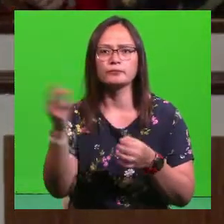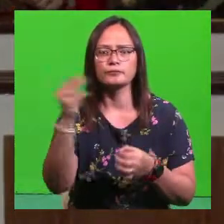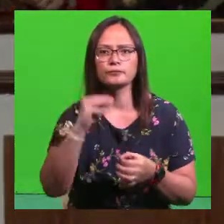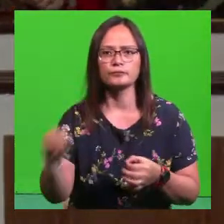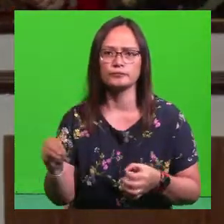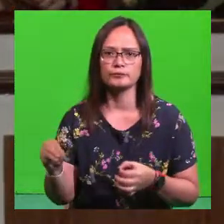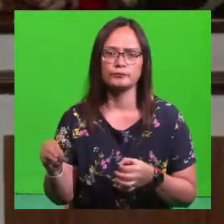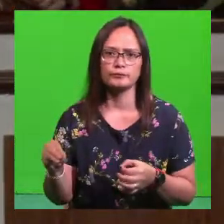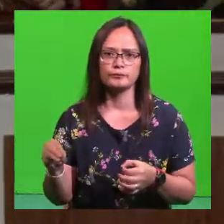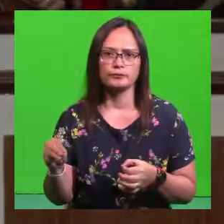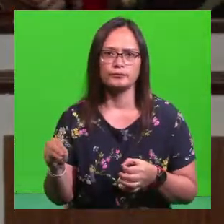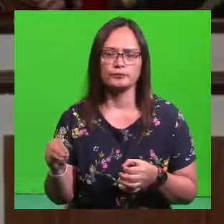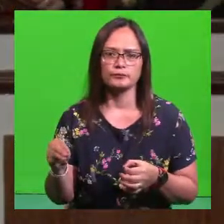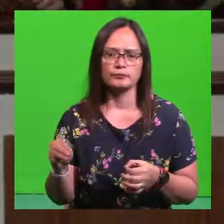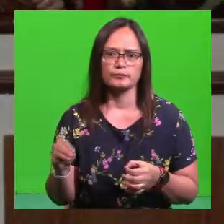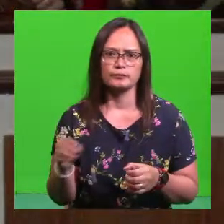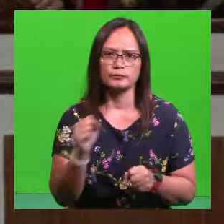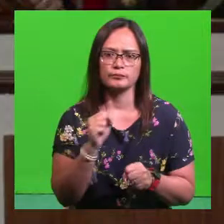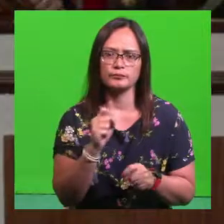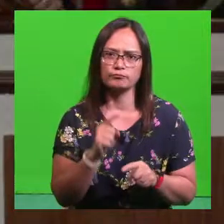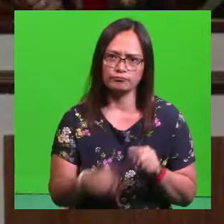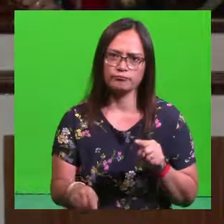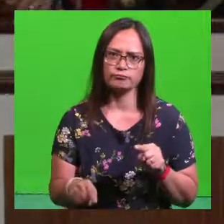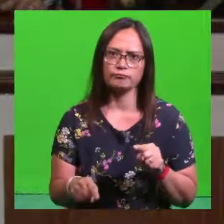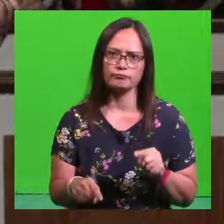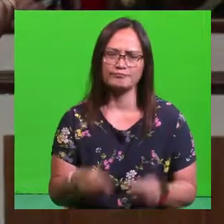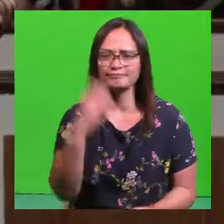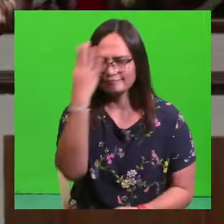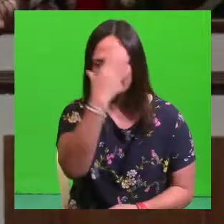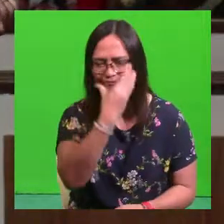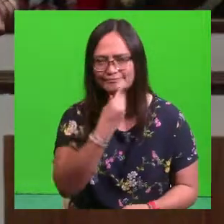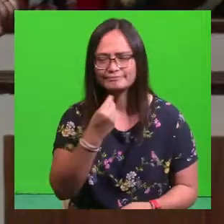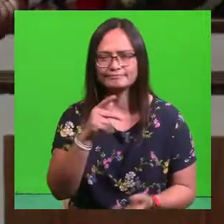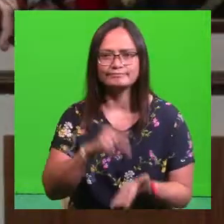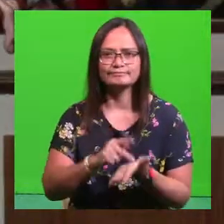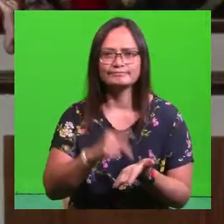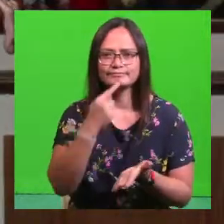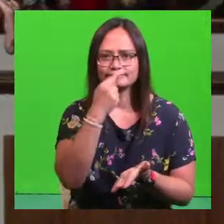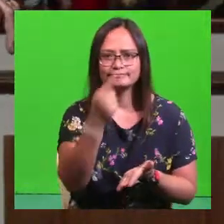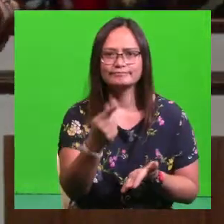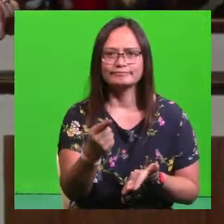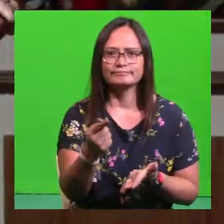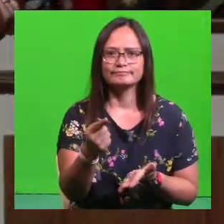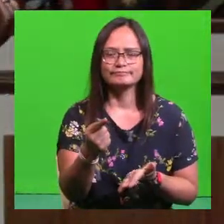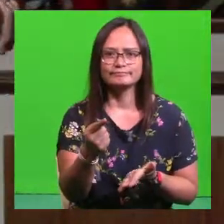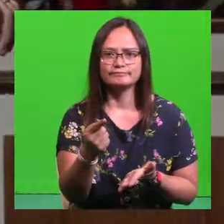mga kapatid ng sinabi ni Paul doon po sa Ephesians chapter